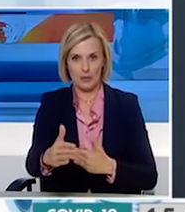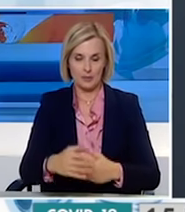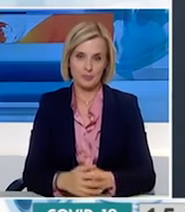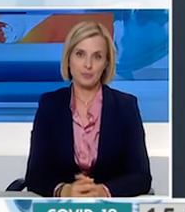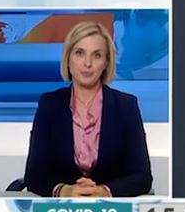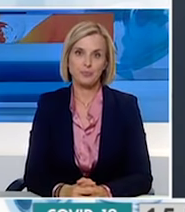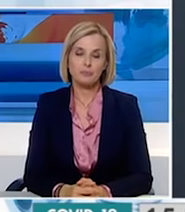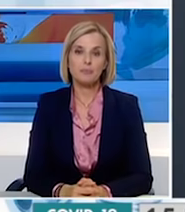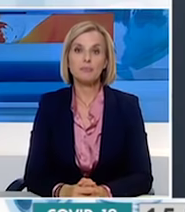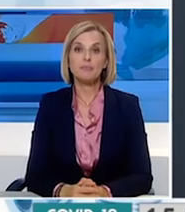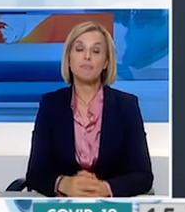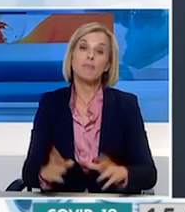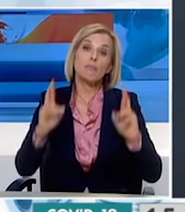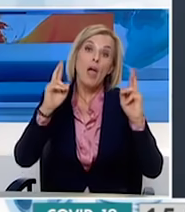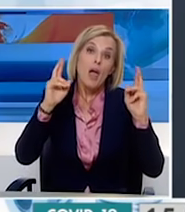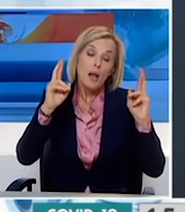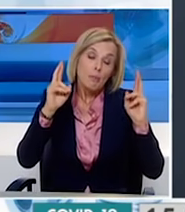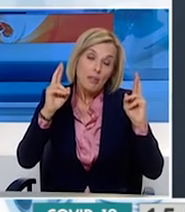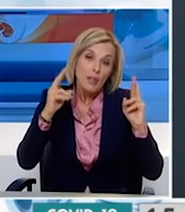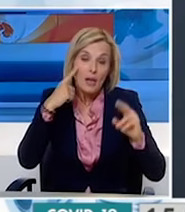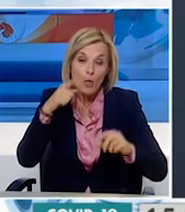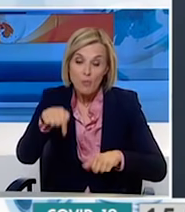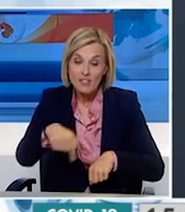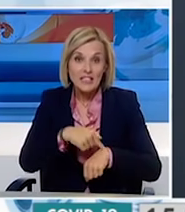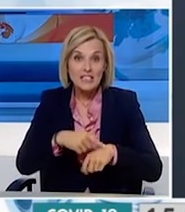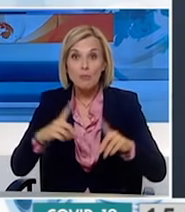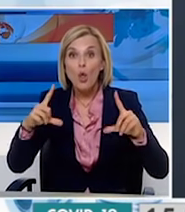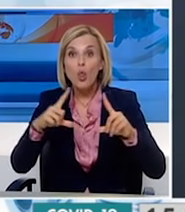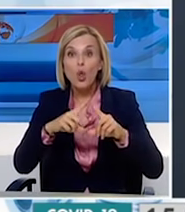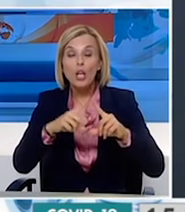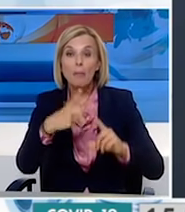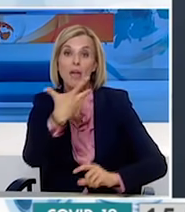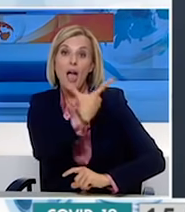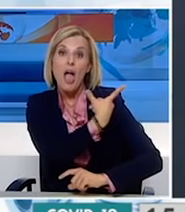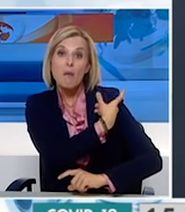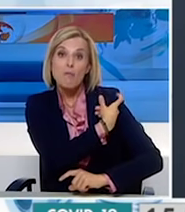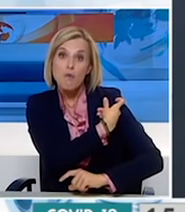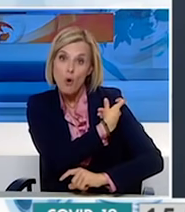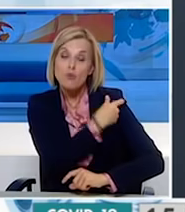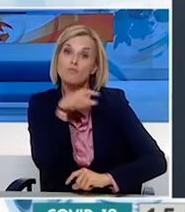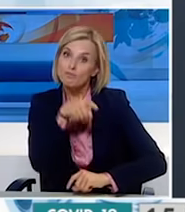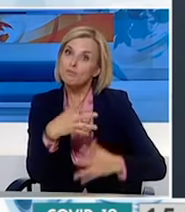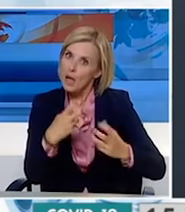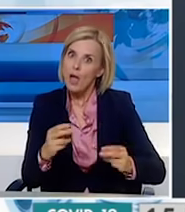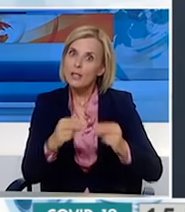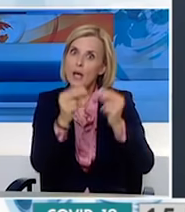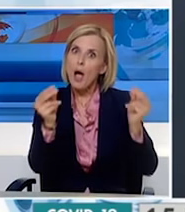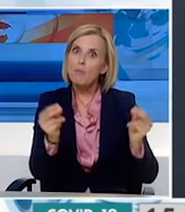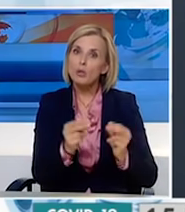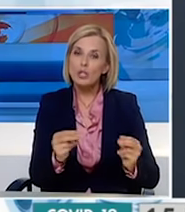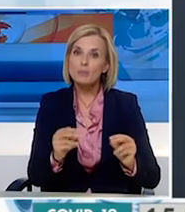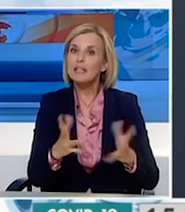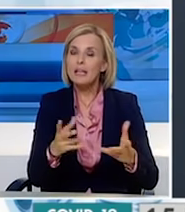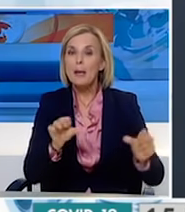Ένα από τα εμβόλια, σε πολύ πρόσφατη γνώση, που δοκιμάζεται έναντι του νέου ιού, αποδείχθηκε αποτελεσματικό για την προστασία